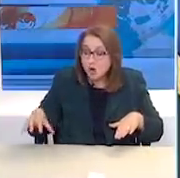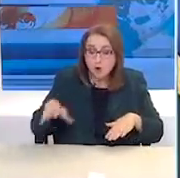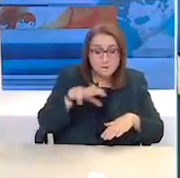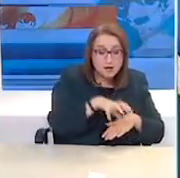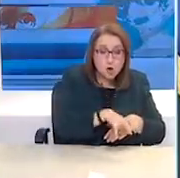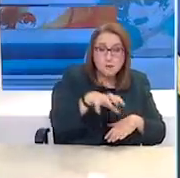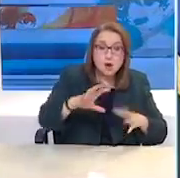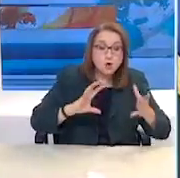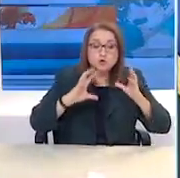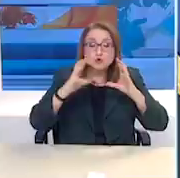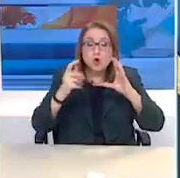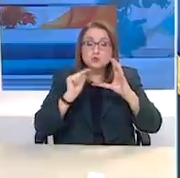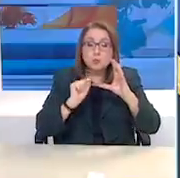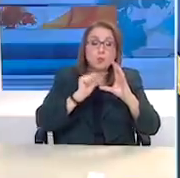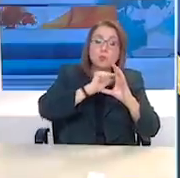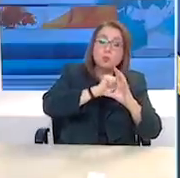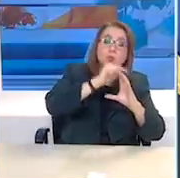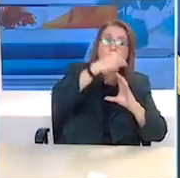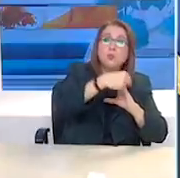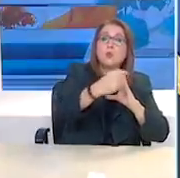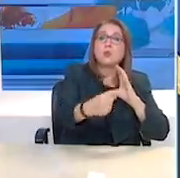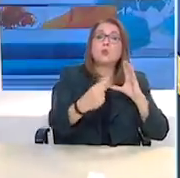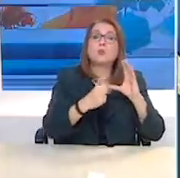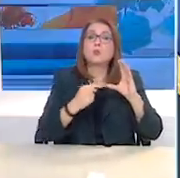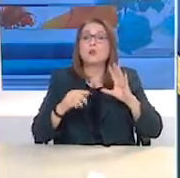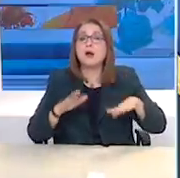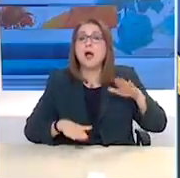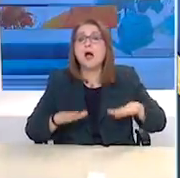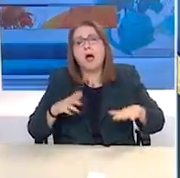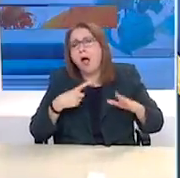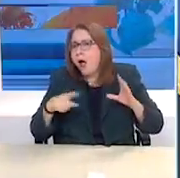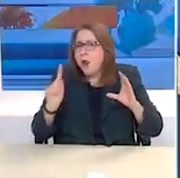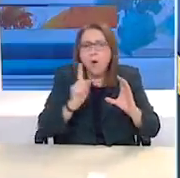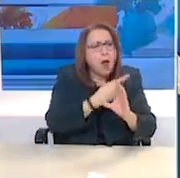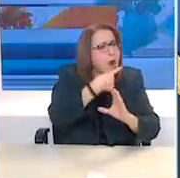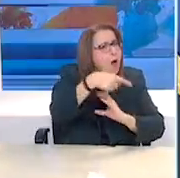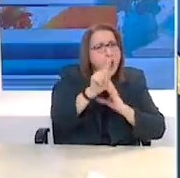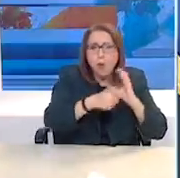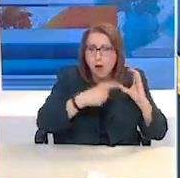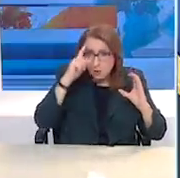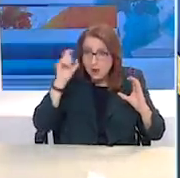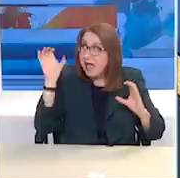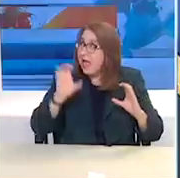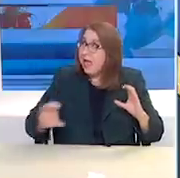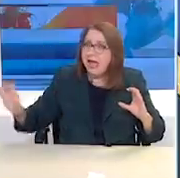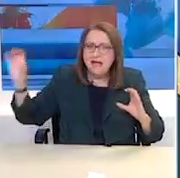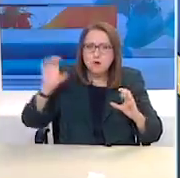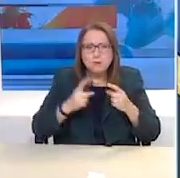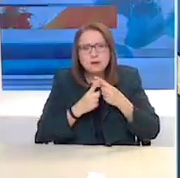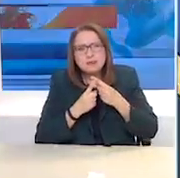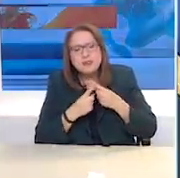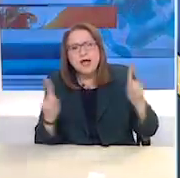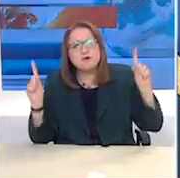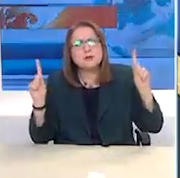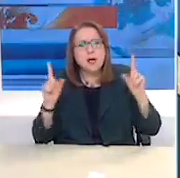γεωγραφία. Και είναι τεράστια η ετερογένεια της νόσου αυτή τη στιγμή σε όλη την Ευρώπη. Θα το έχετε δει, θα το έχετε παρακολουθήσει. Εμείς έχουμε πολύ καλύτερη εικόνα από